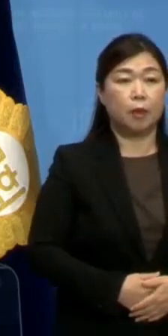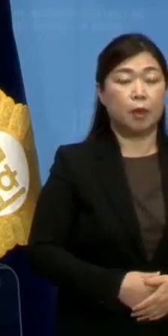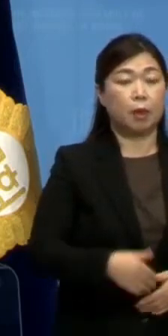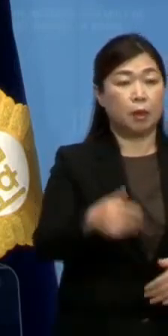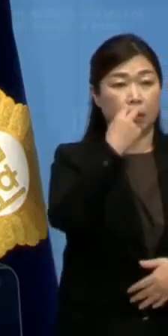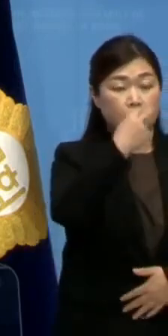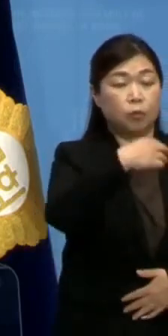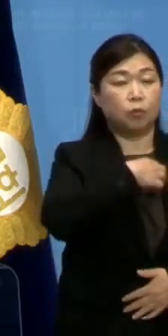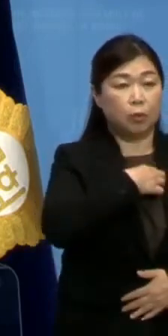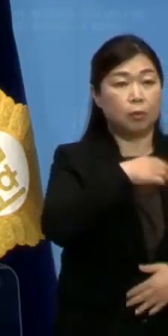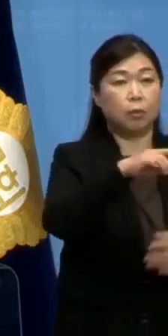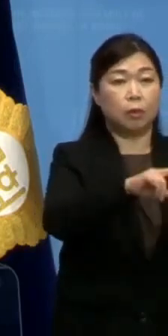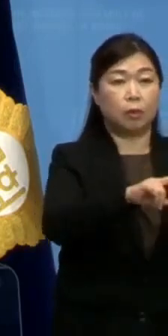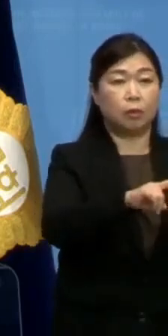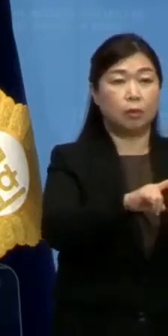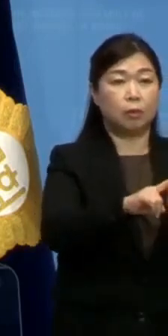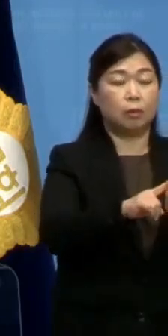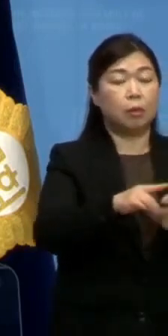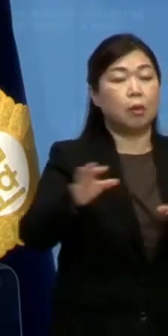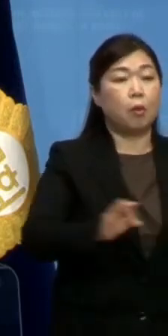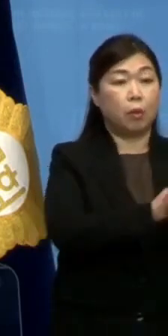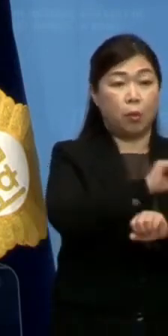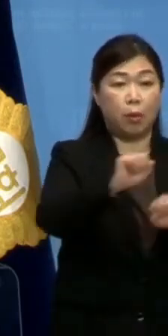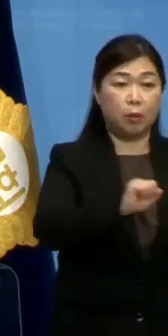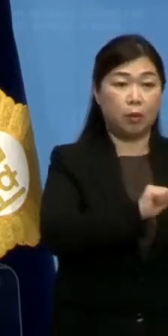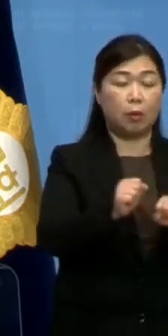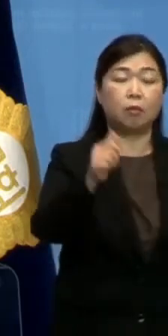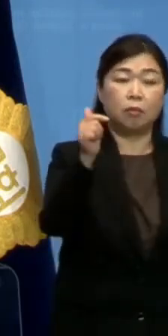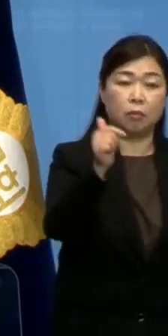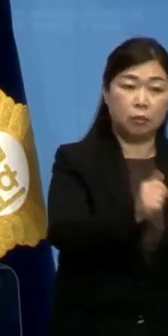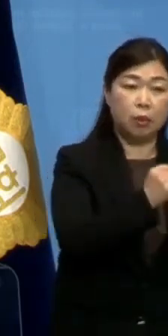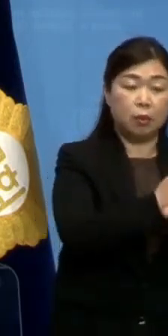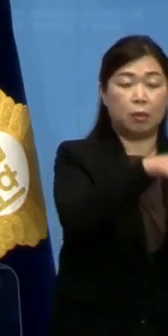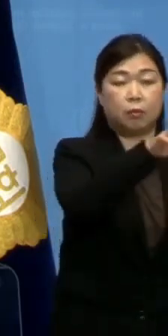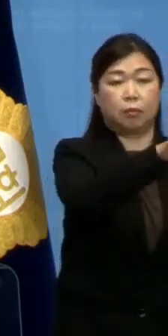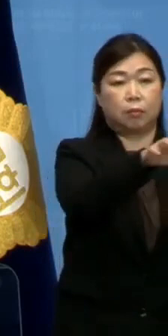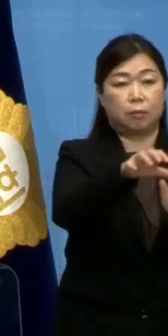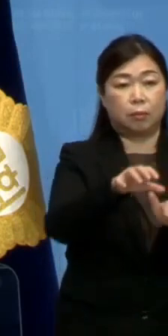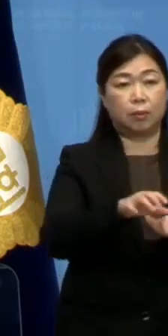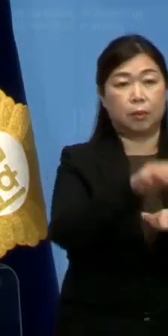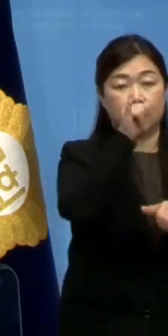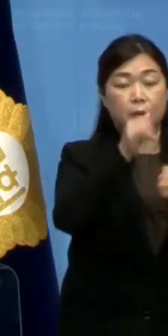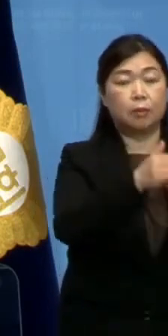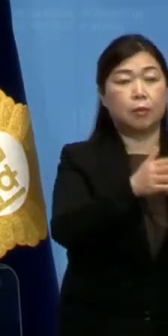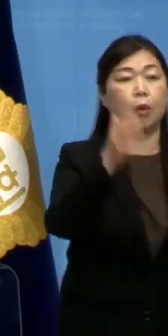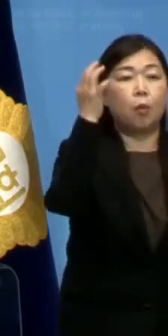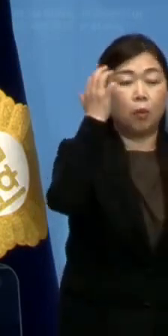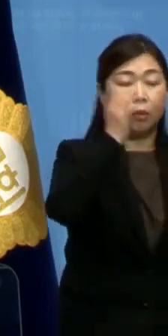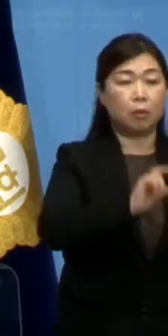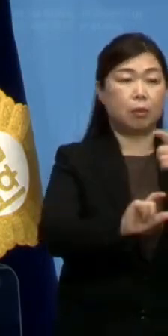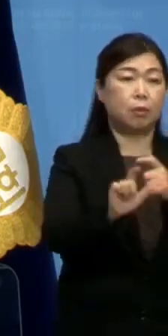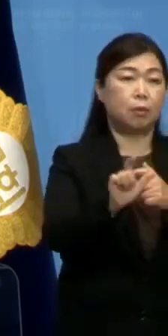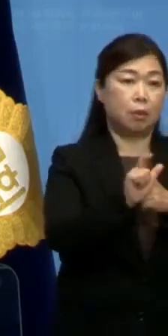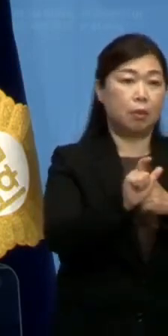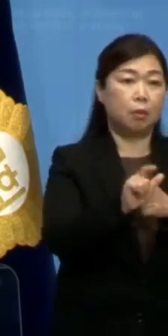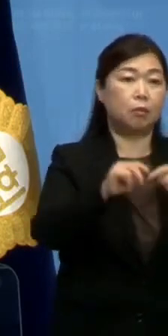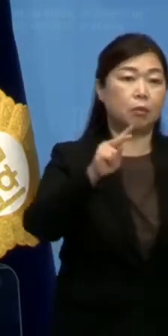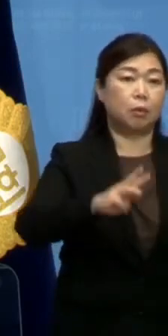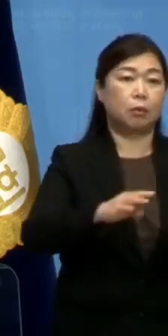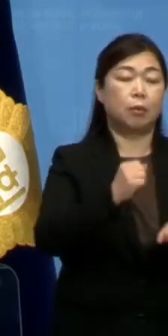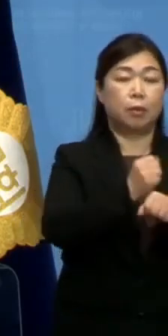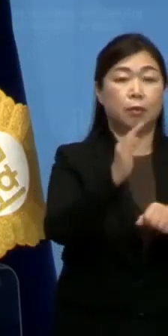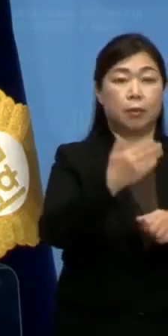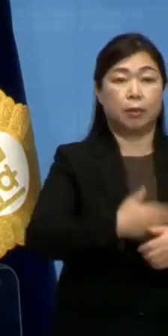생명의 위협은 경제활동의 위축과 통제로 이어져 고통을 더욱 가중시켰습니다.